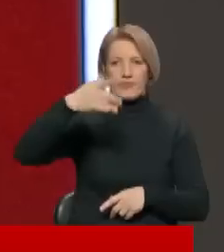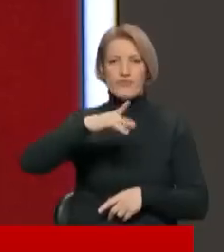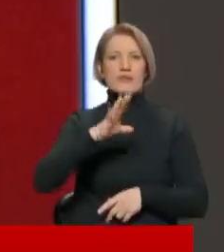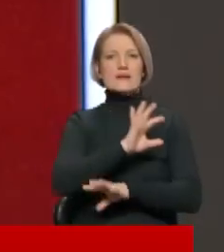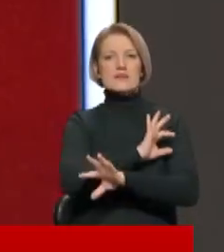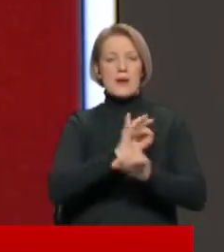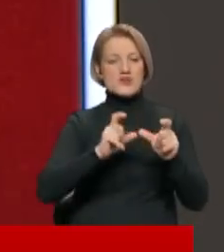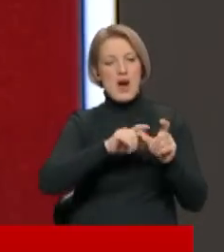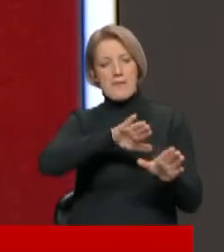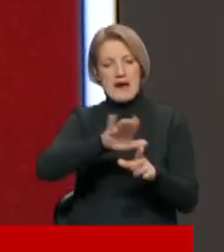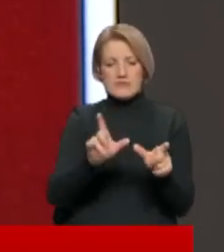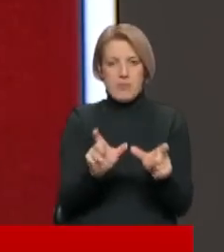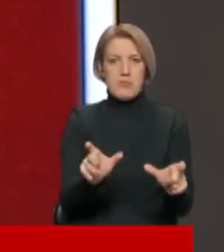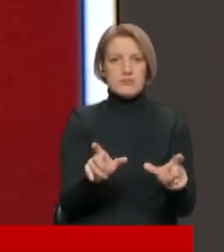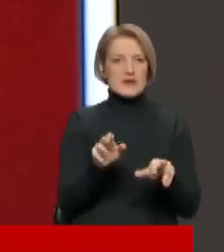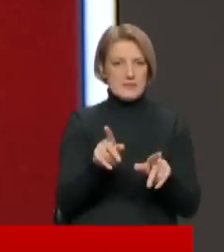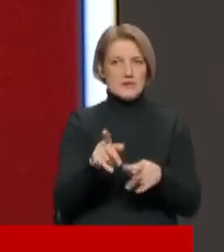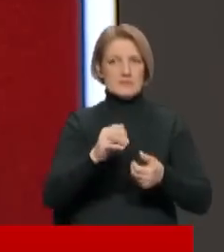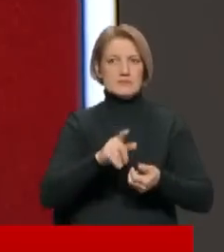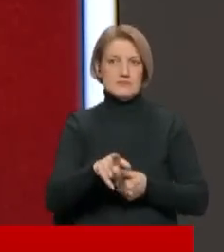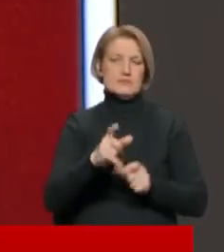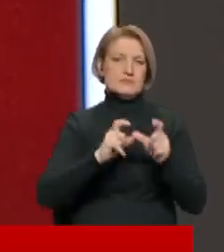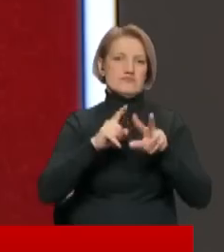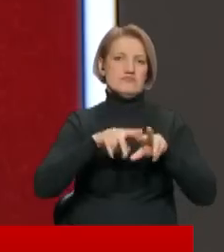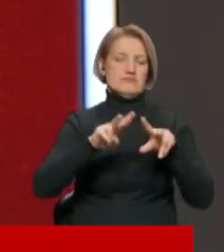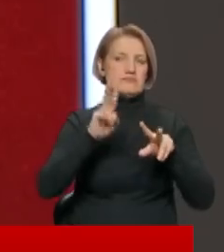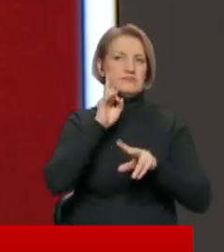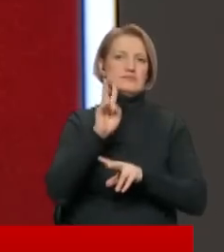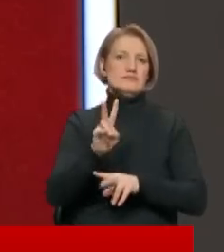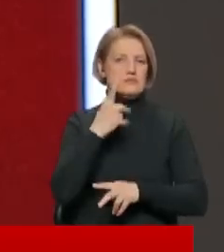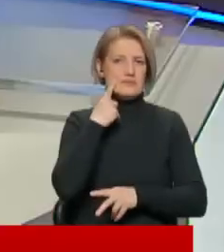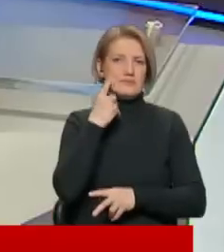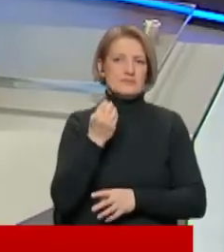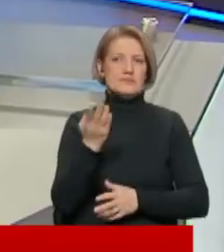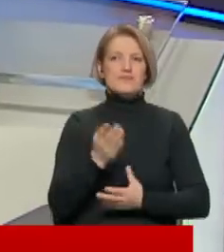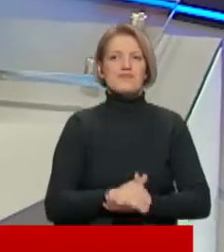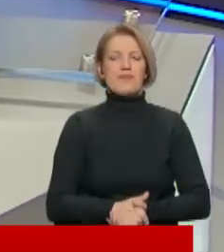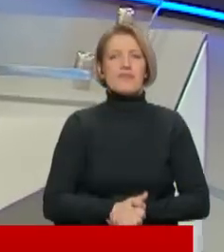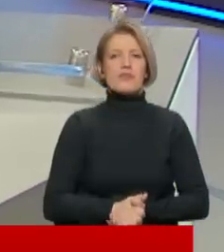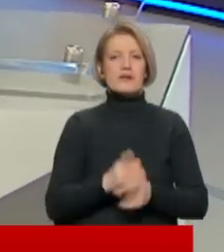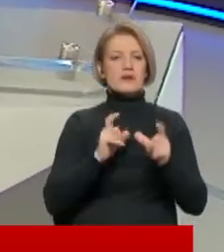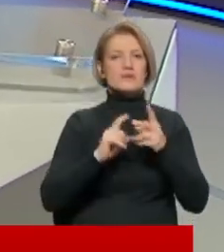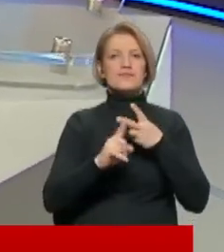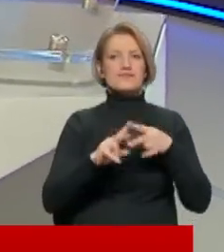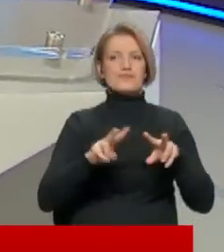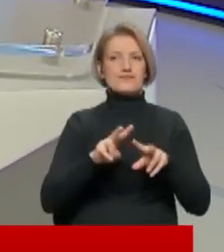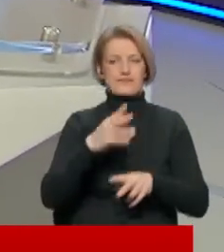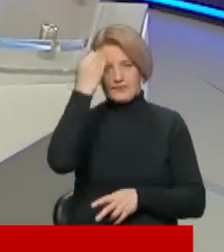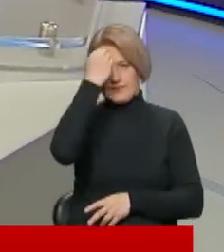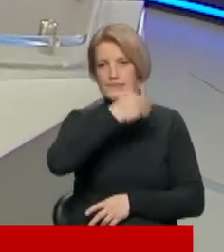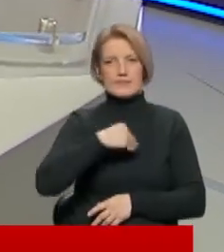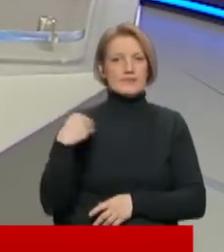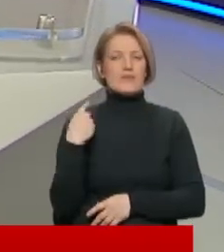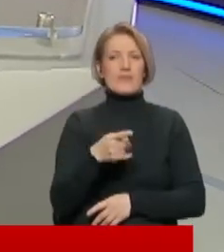güvenliğini sağlayıp kendi yandaşlarıyla beraber çamda bu manzaralara şahit olabiliyoruz Şam'da herhalde Hristiyan Mahallesi